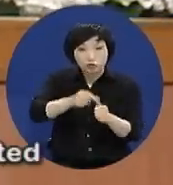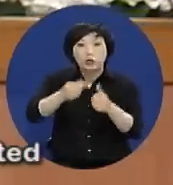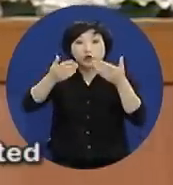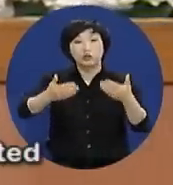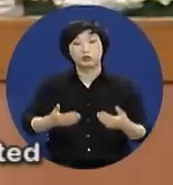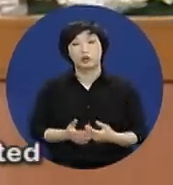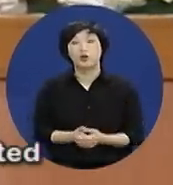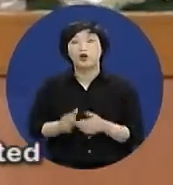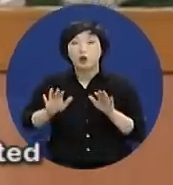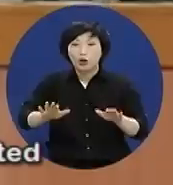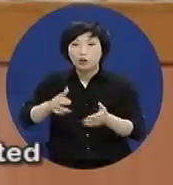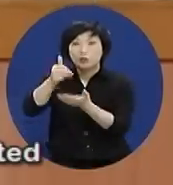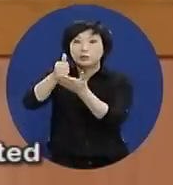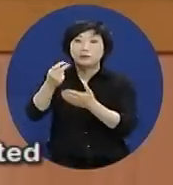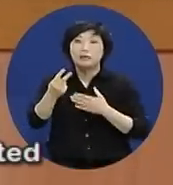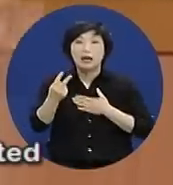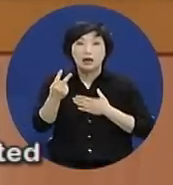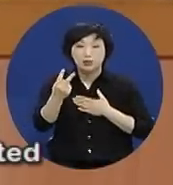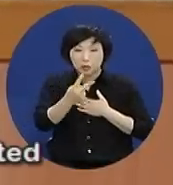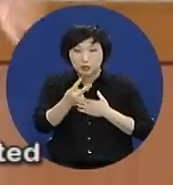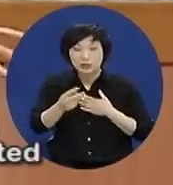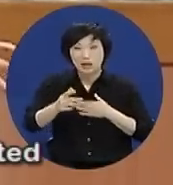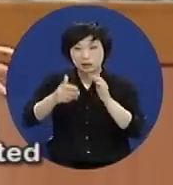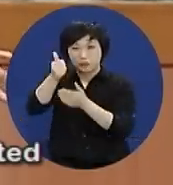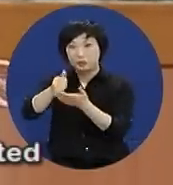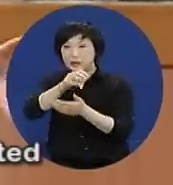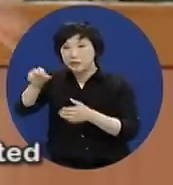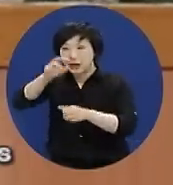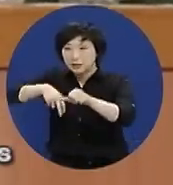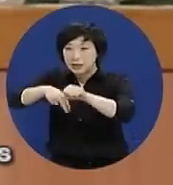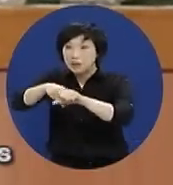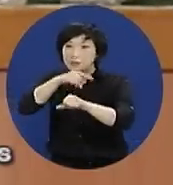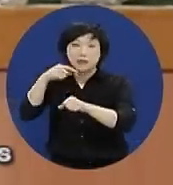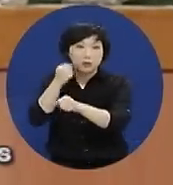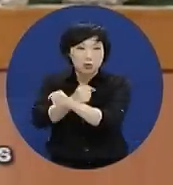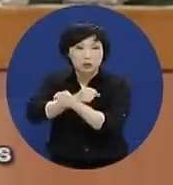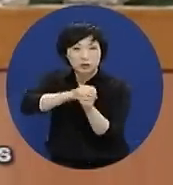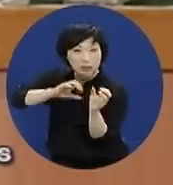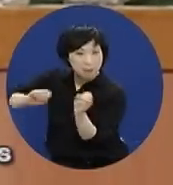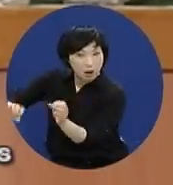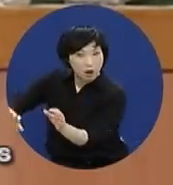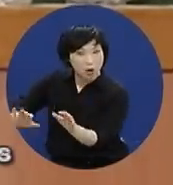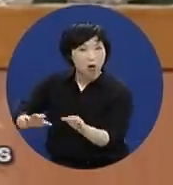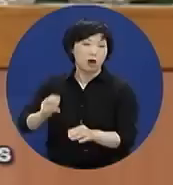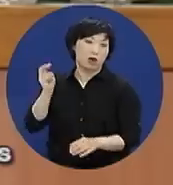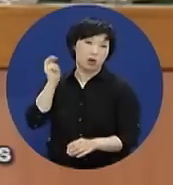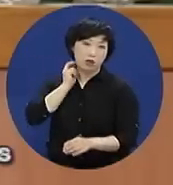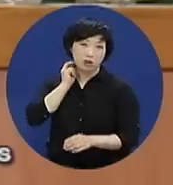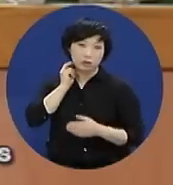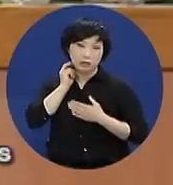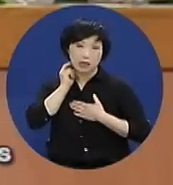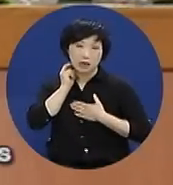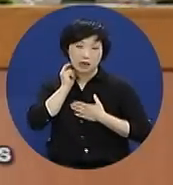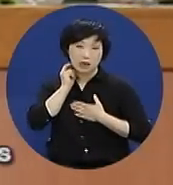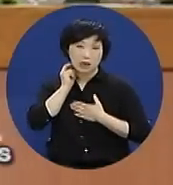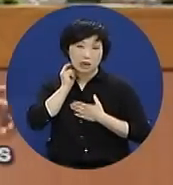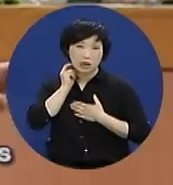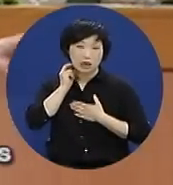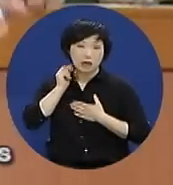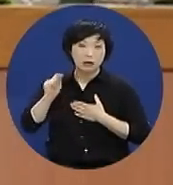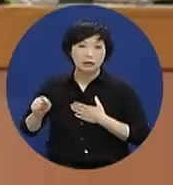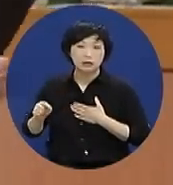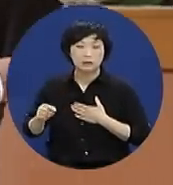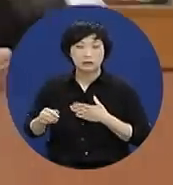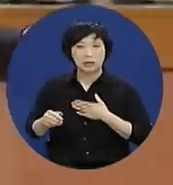たのに私がまたイエスの十字架の地のあなの恵みを裏切り捨てて無視し